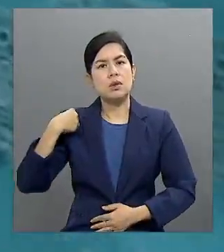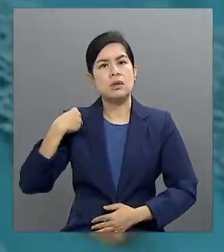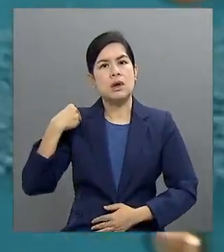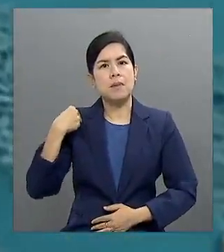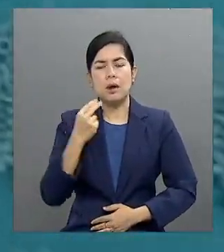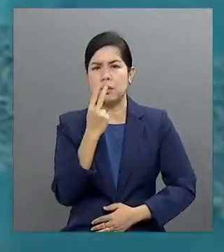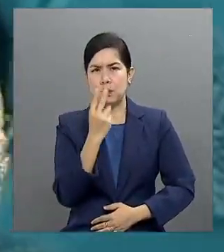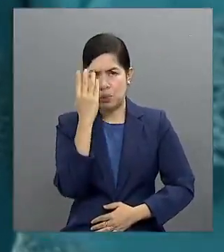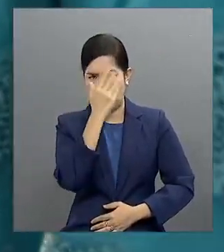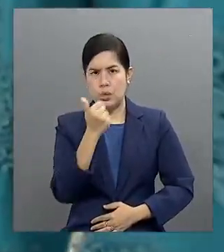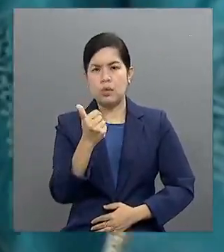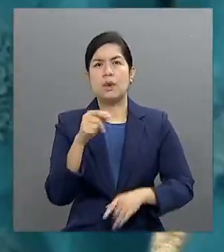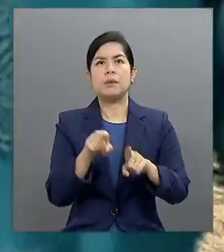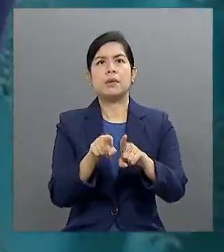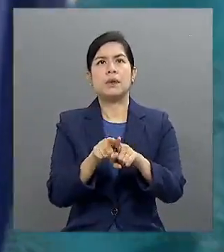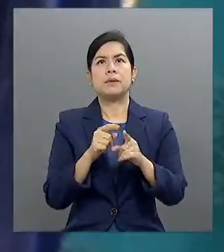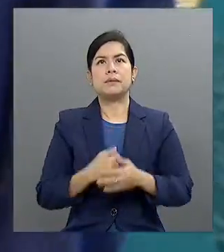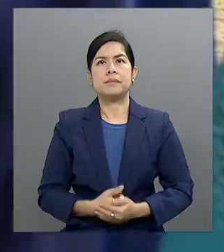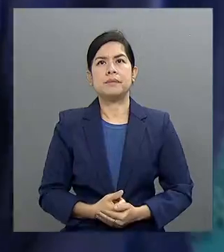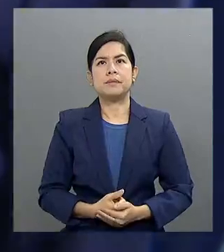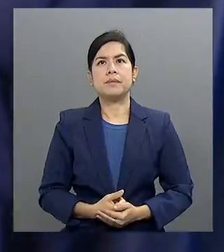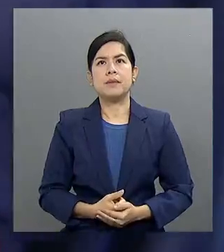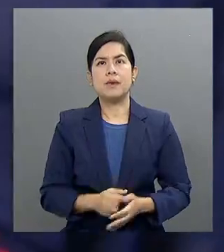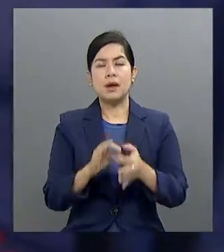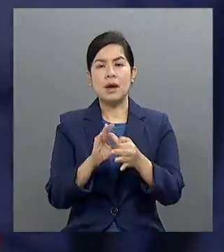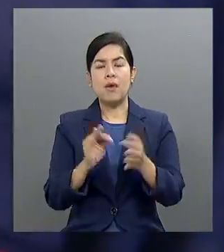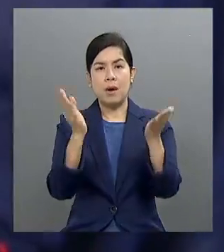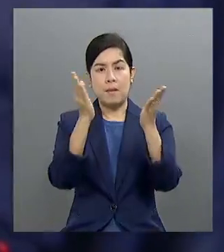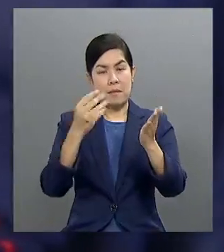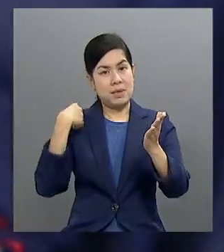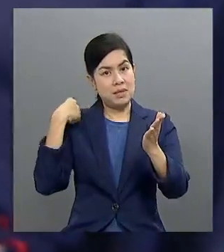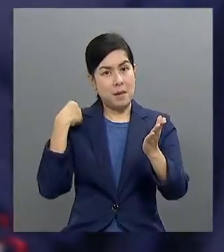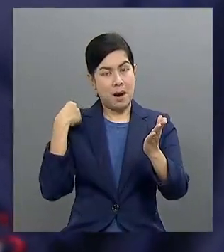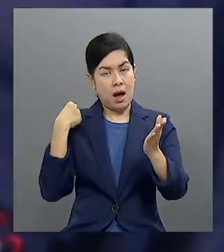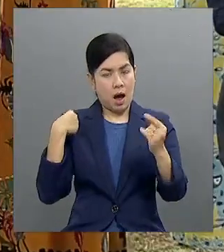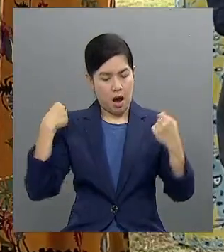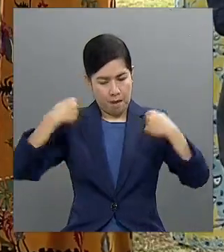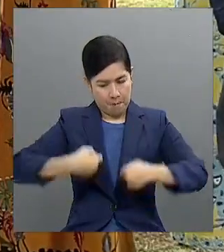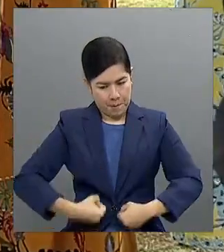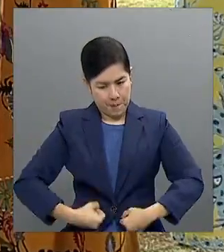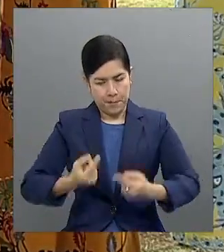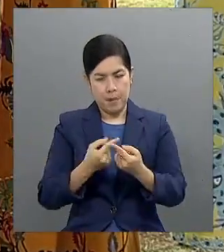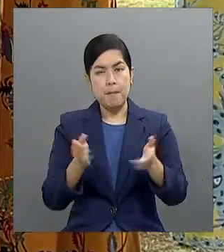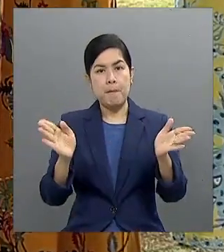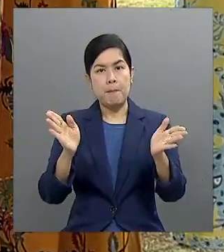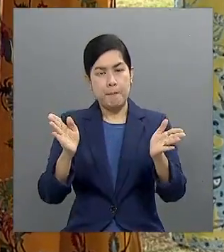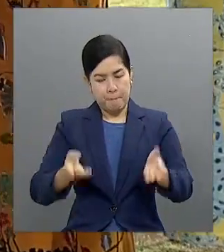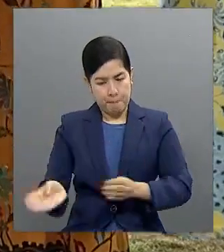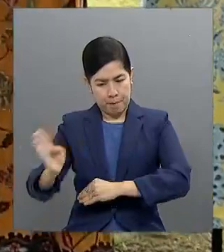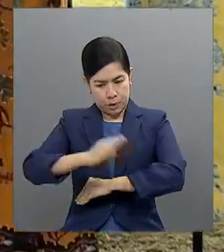ใช่ครับ นะคะซึ่งนอกจากตัวชุดแล้วค่ะยังมีเครื่องประดับความสวยงามต่างๆตรงนี้ด้วย ครับก็คือนะครับไอ้ตร